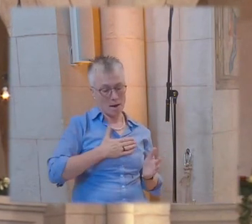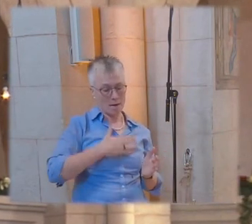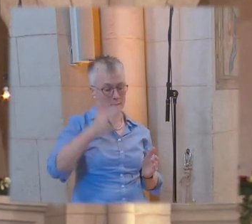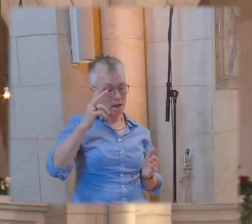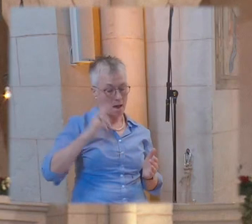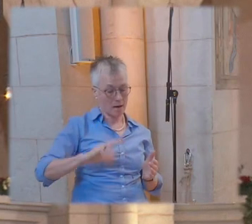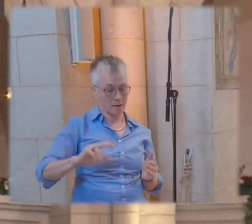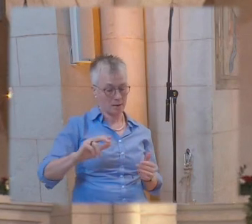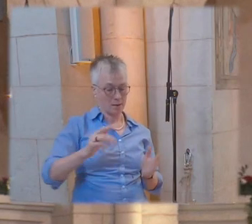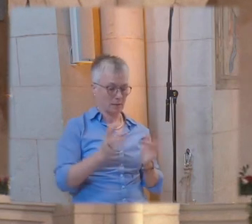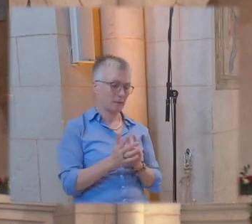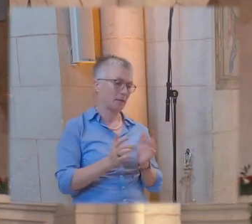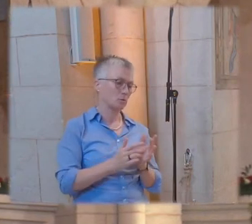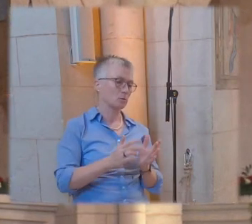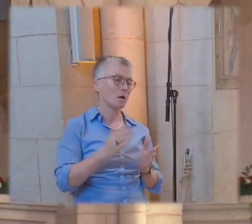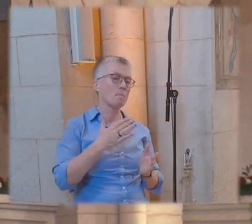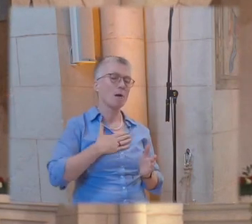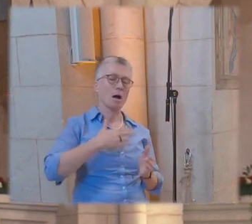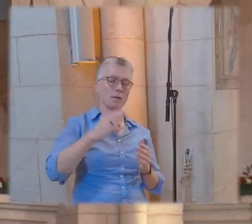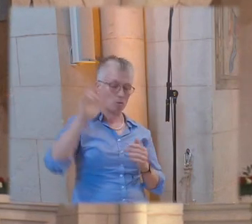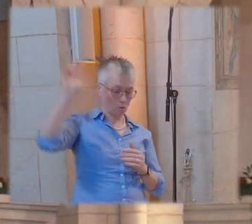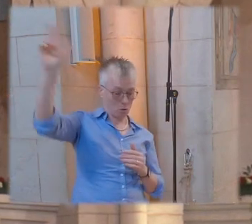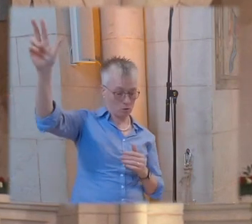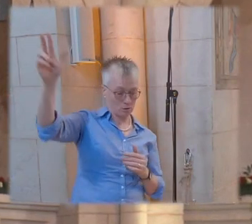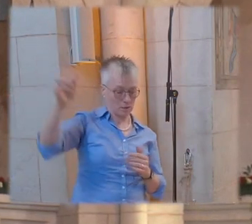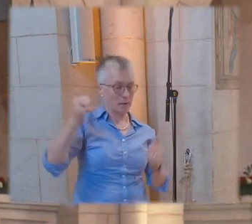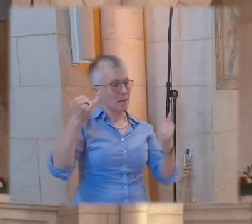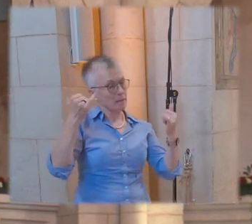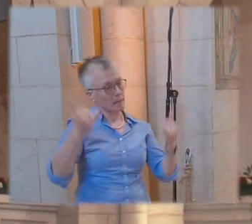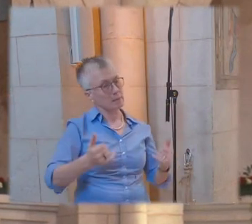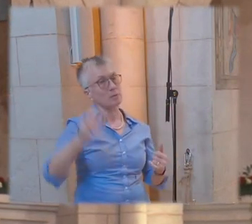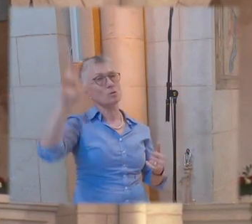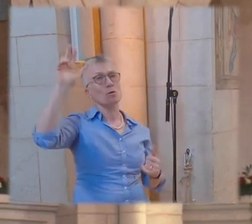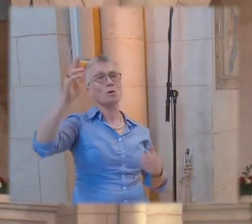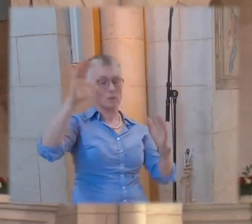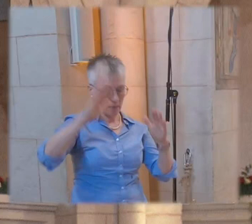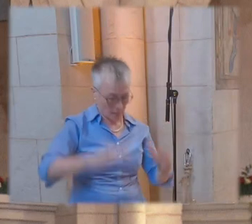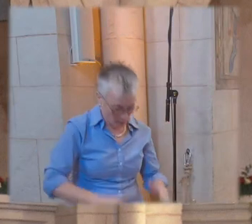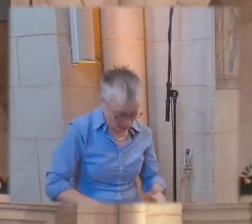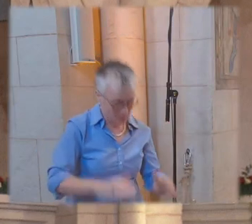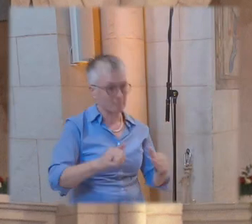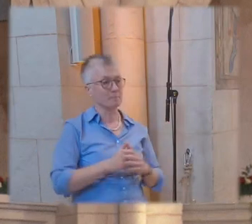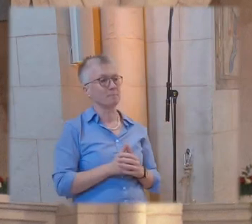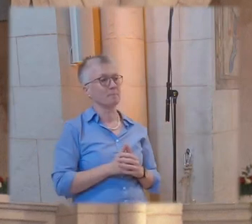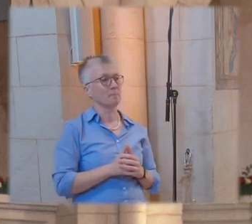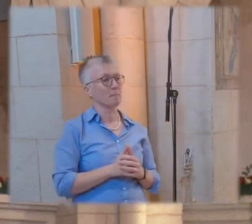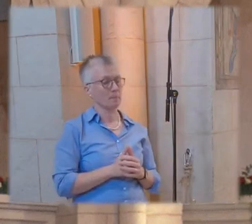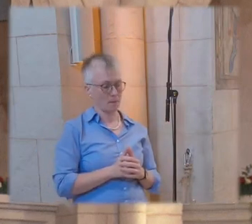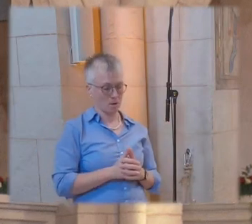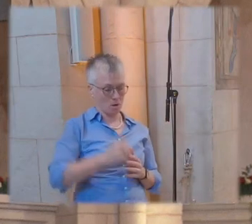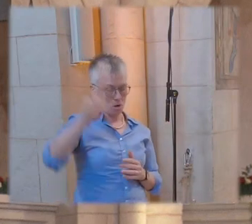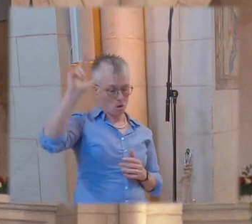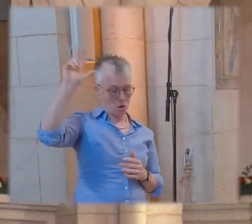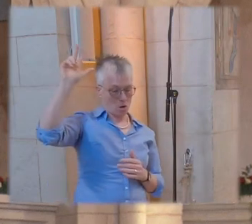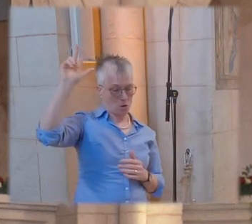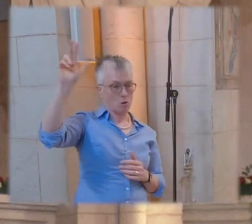Namen, damit alle im Himmel, auf der Erde und unter der Erde ihr